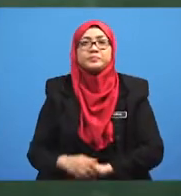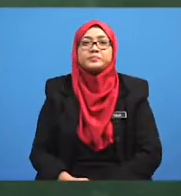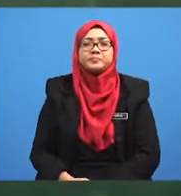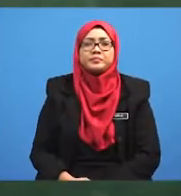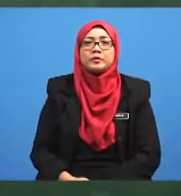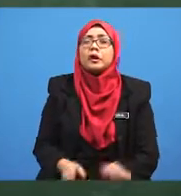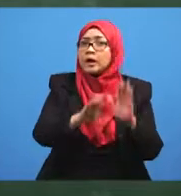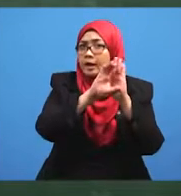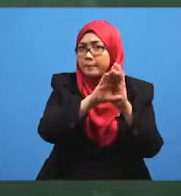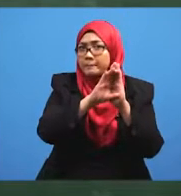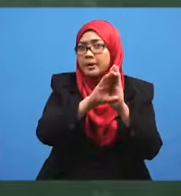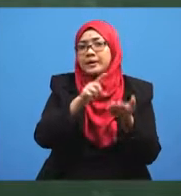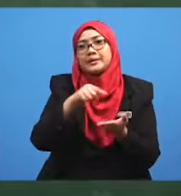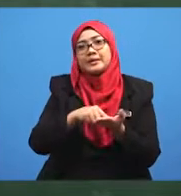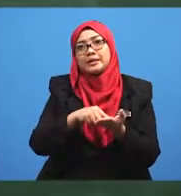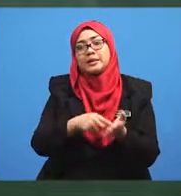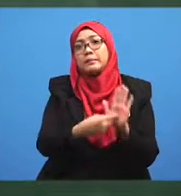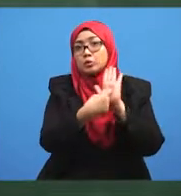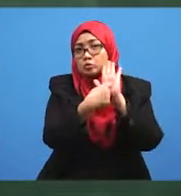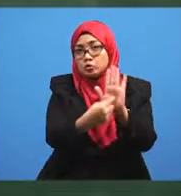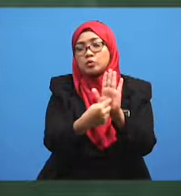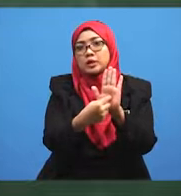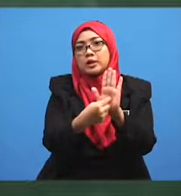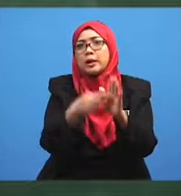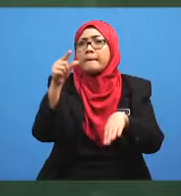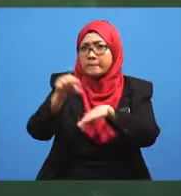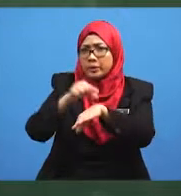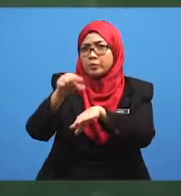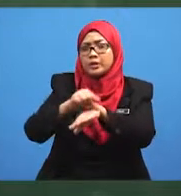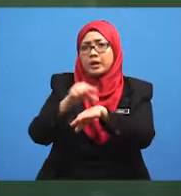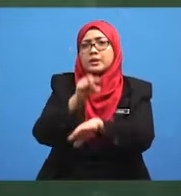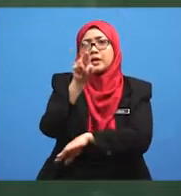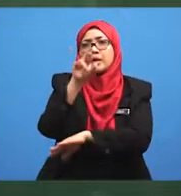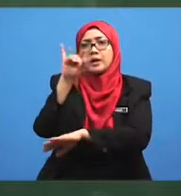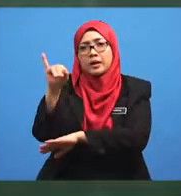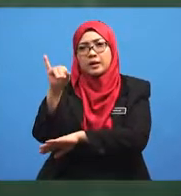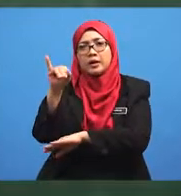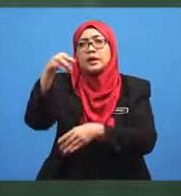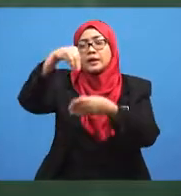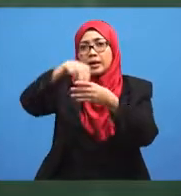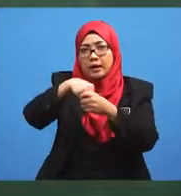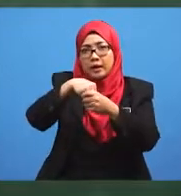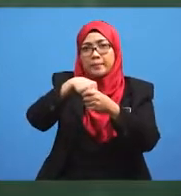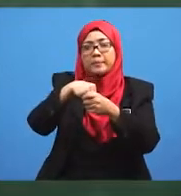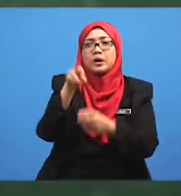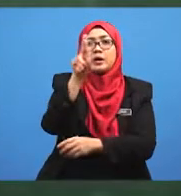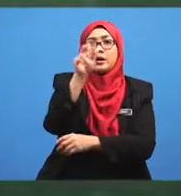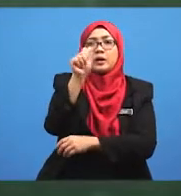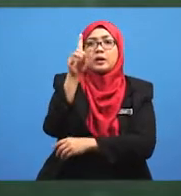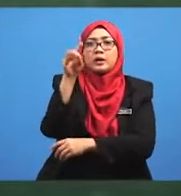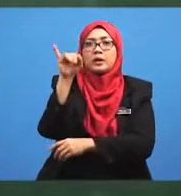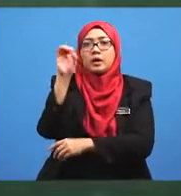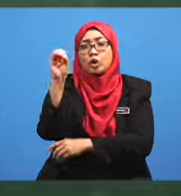Rajah menunjukkan penggunaan radioisotop dalam rawatan radioterapi.